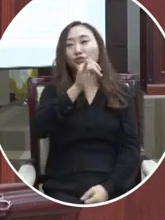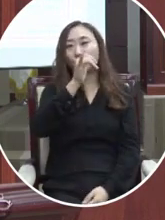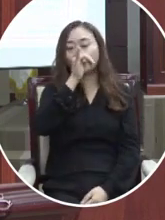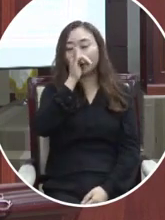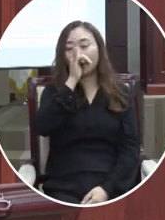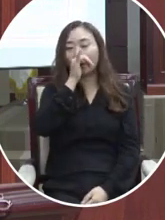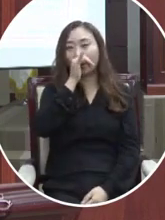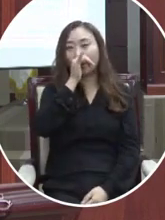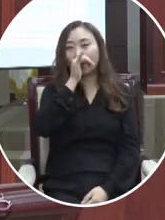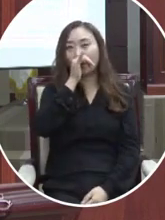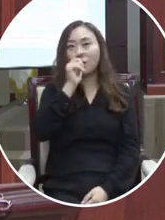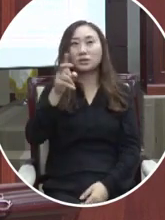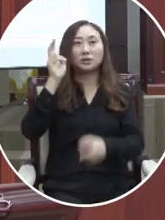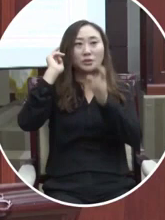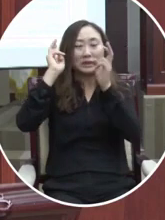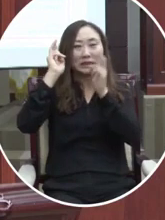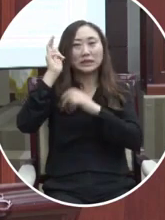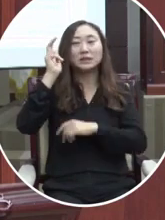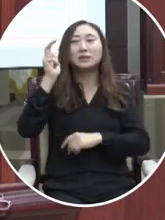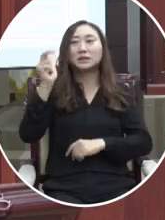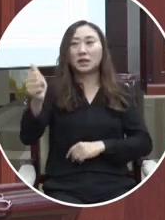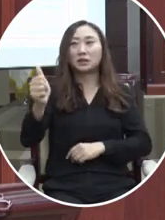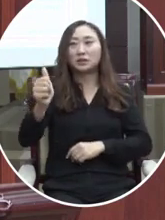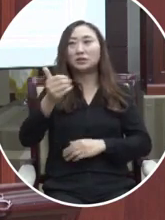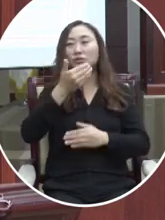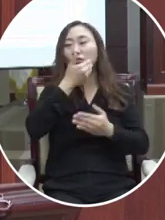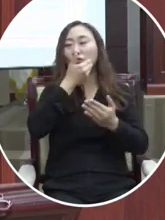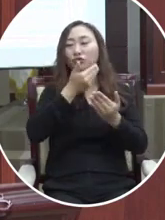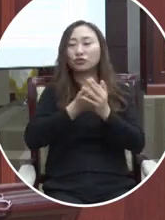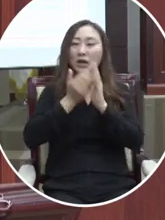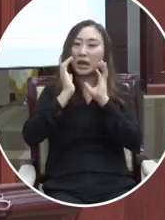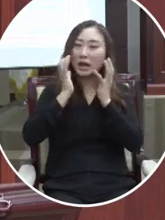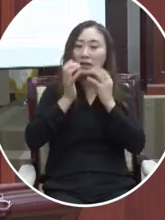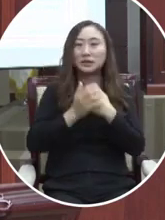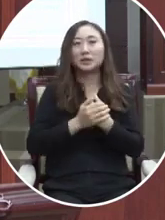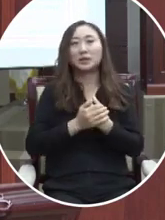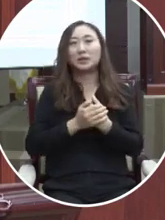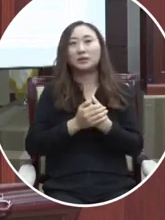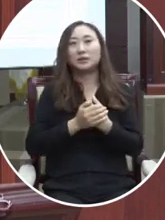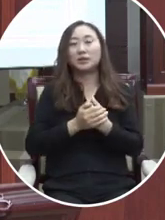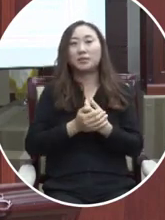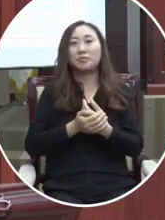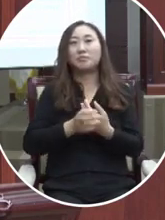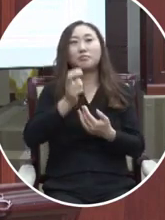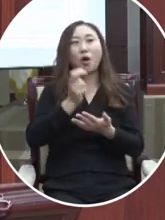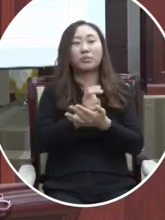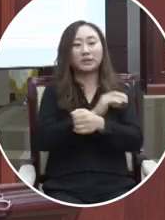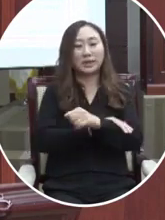피노파밀리아 대표이자 성의유치원 대표자는 소중한 우리 아이들에게